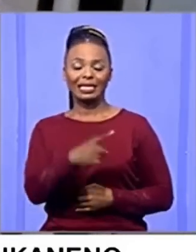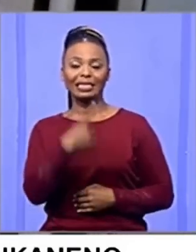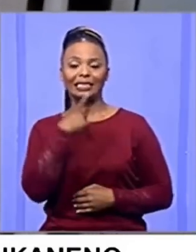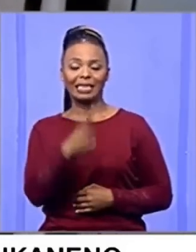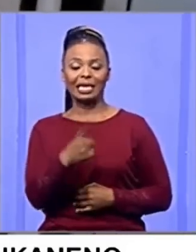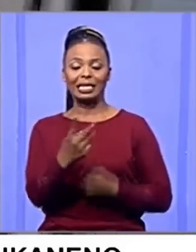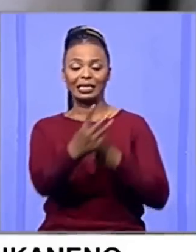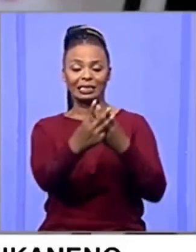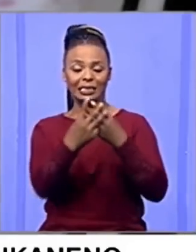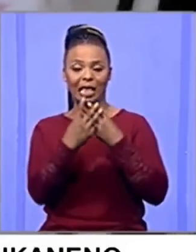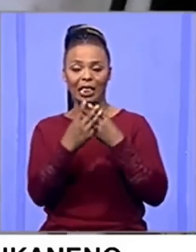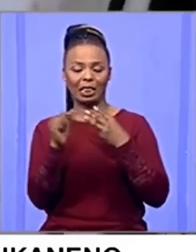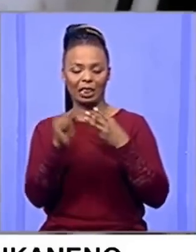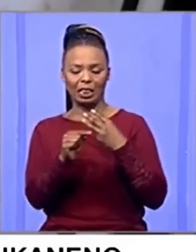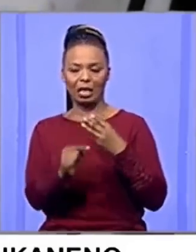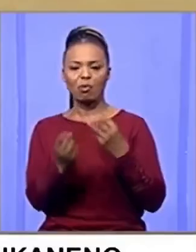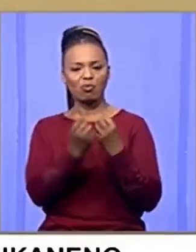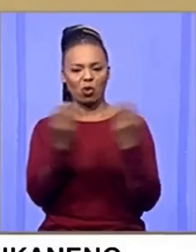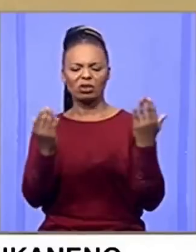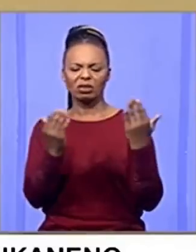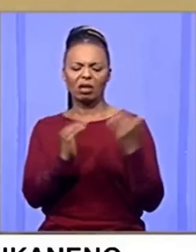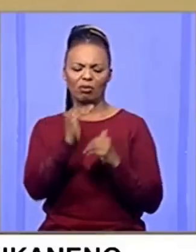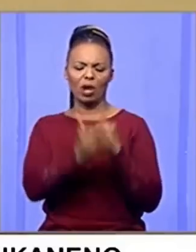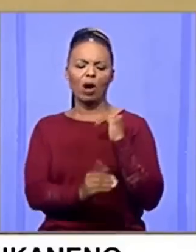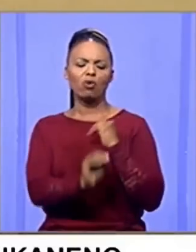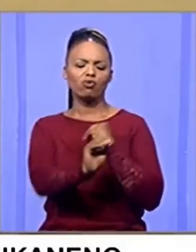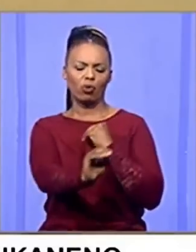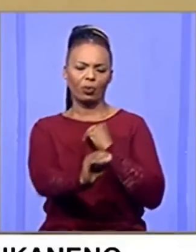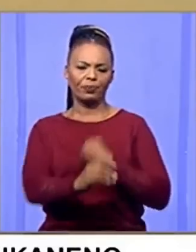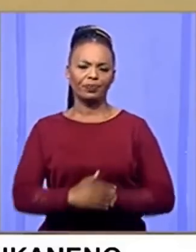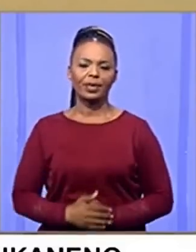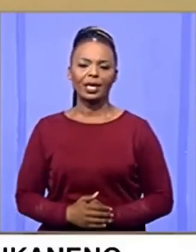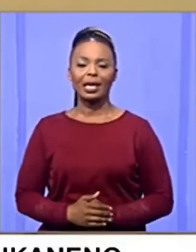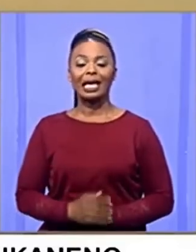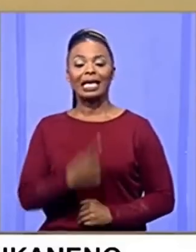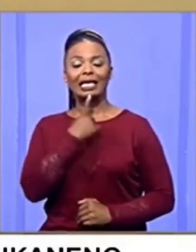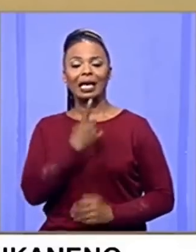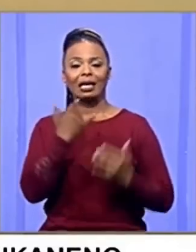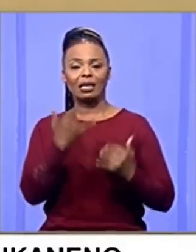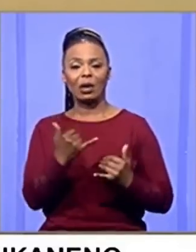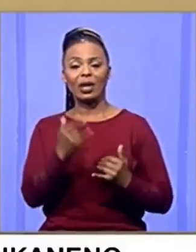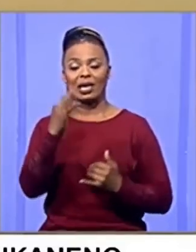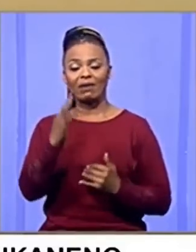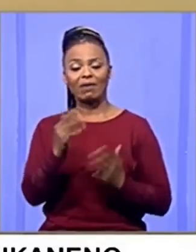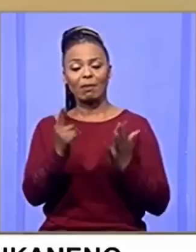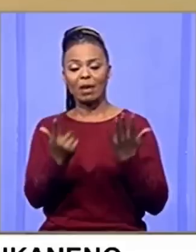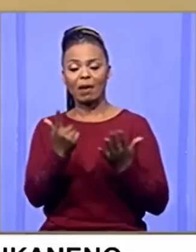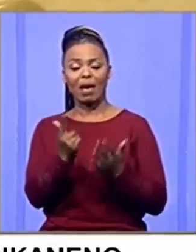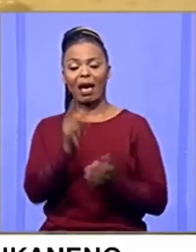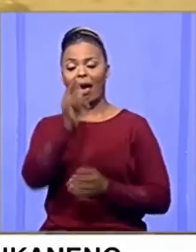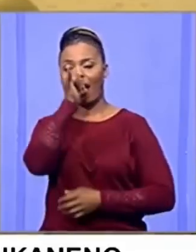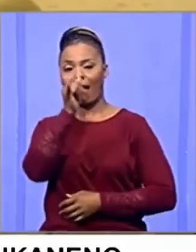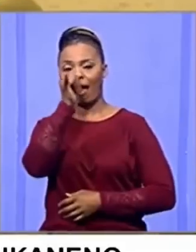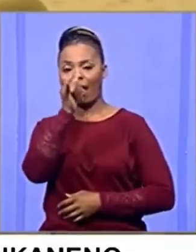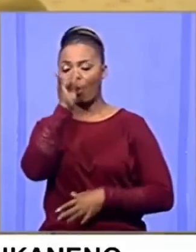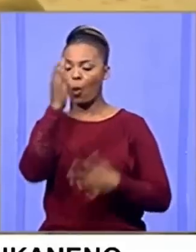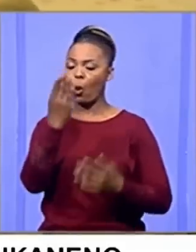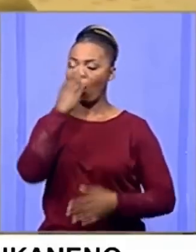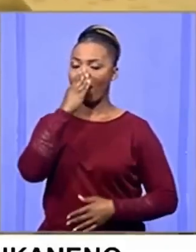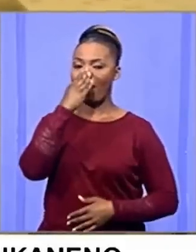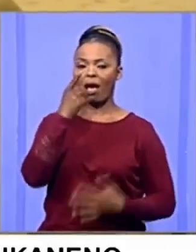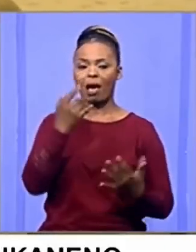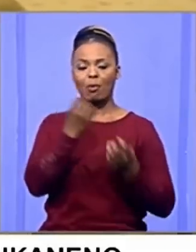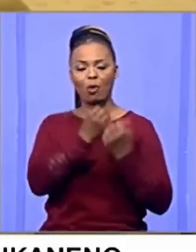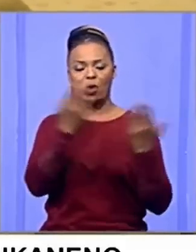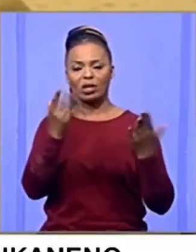e sireleditsweng thata mo kgolegelong. A re mo karolong eno batlola molao ga ba dirisane thata le batho ba bangwe ka